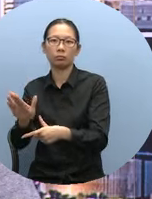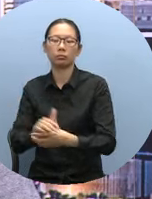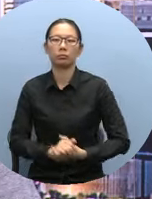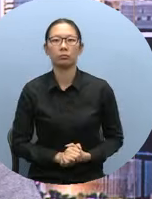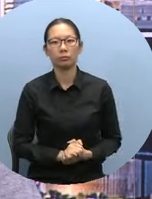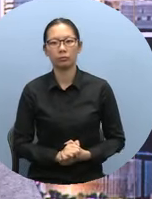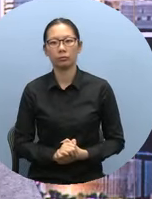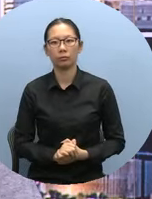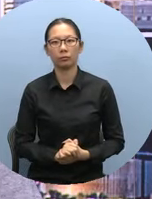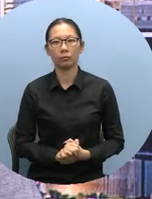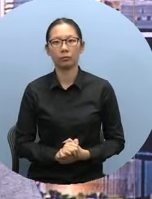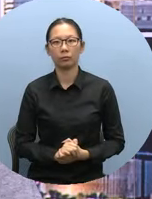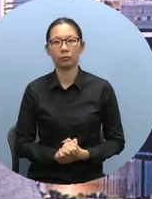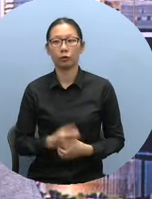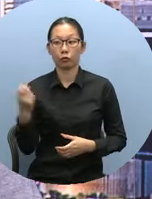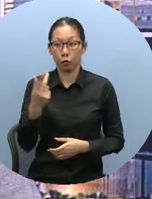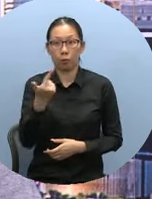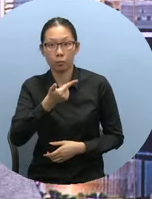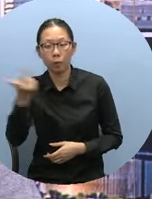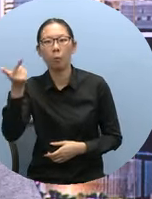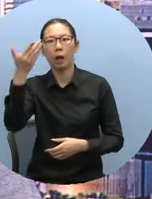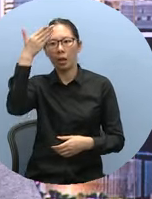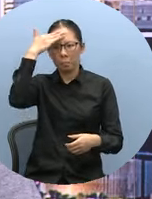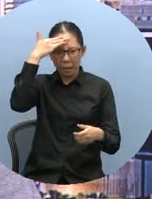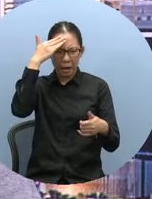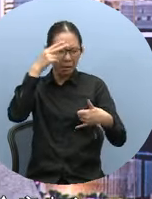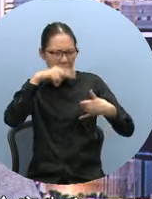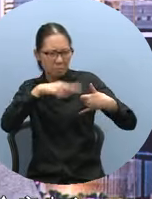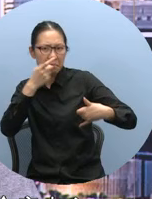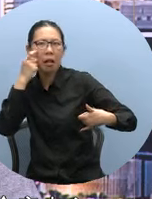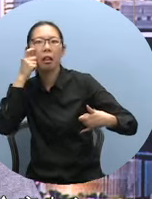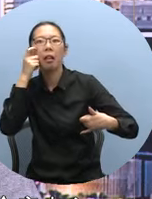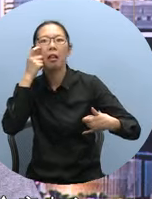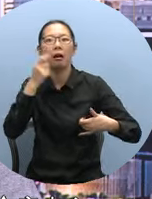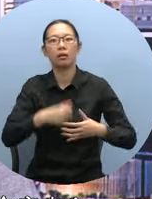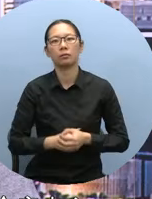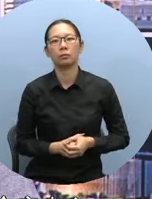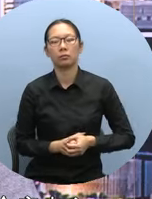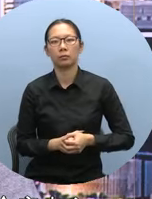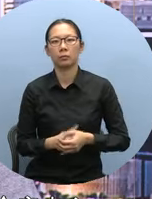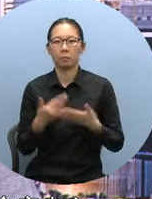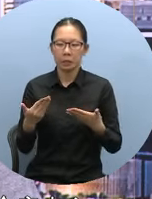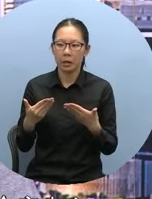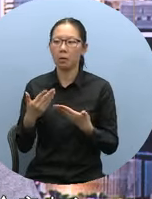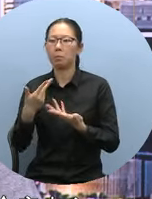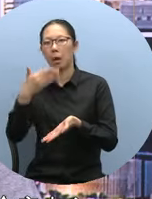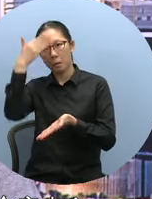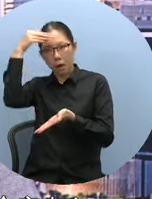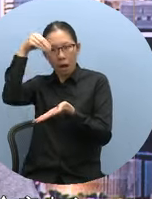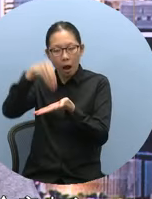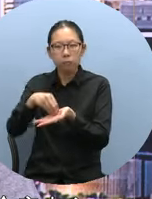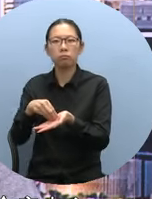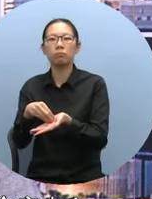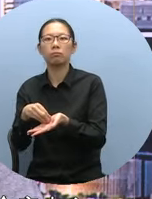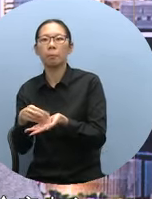嘅，咁好多都係冇病徵嘅個案啦。咁我哋陸續咧都送緊其他啲即